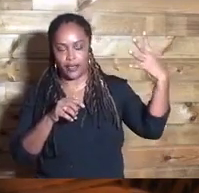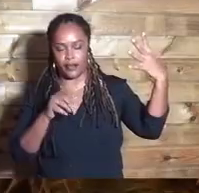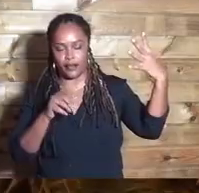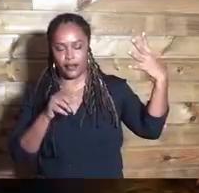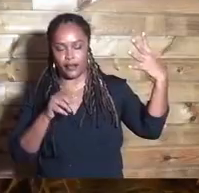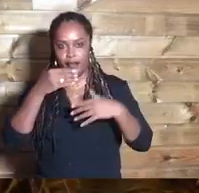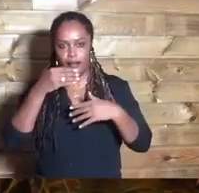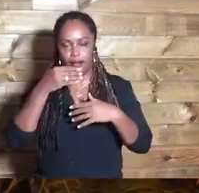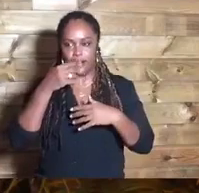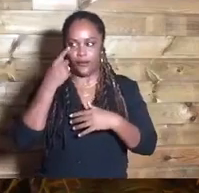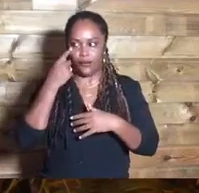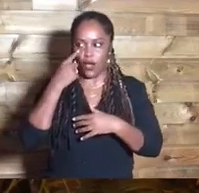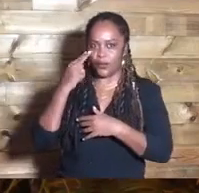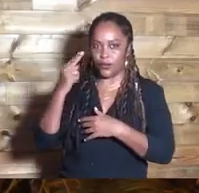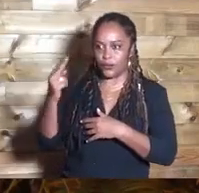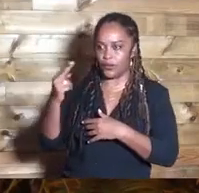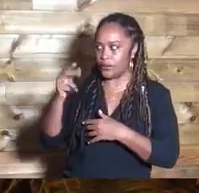Mathieu Abba,